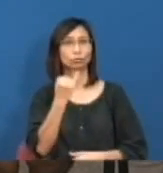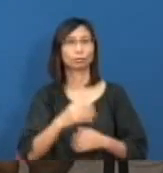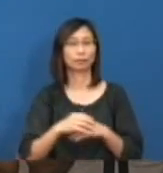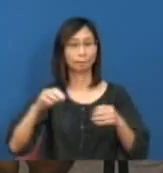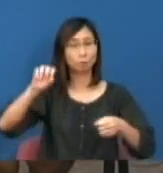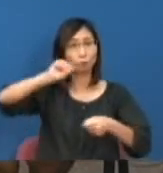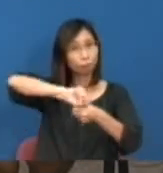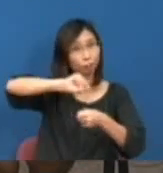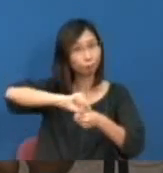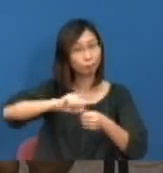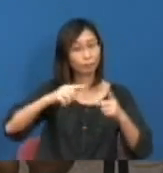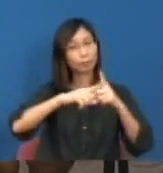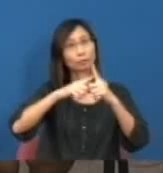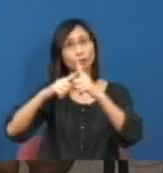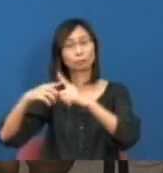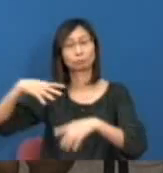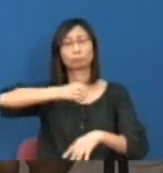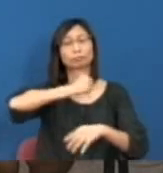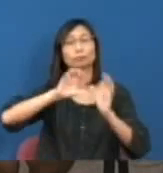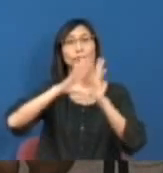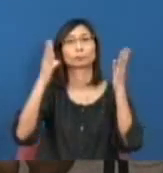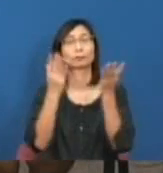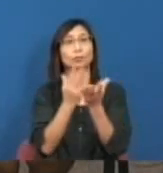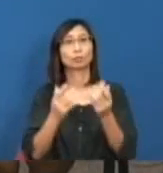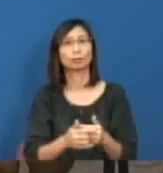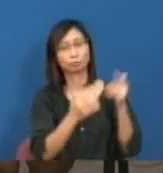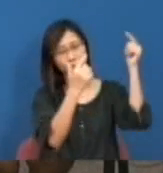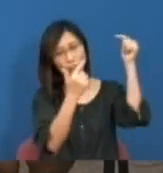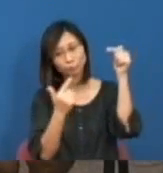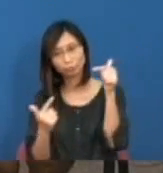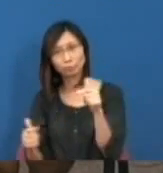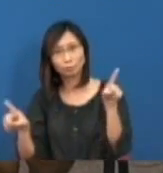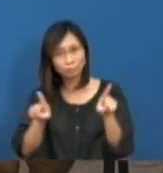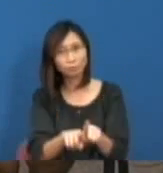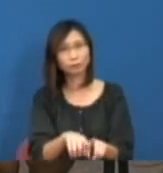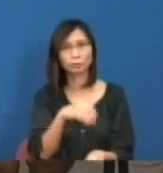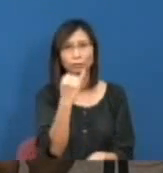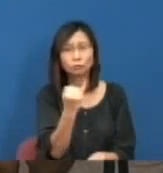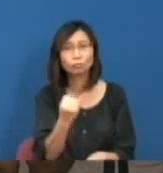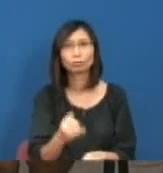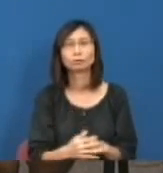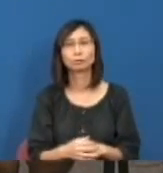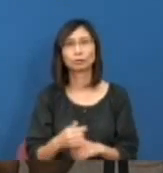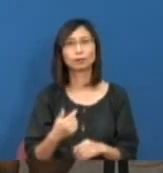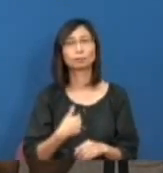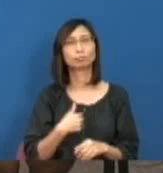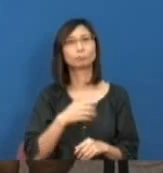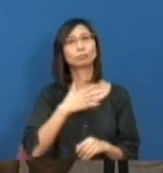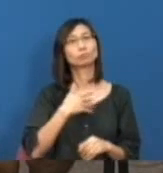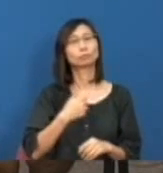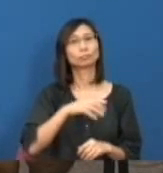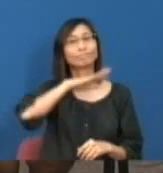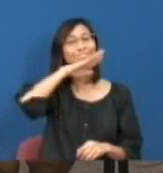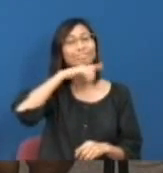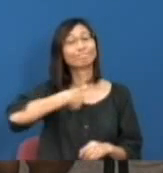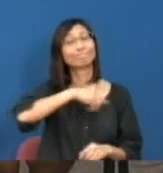黨覺得唔應該幫我哋，由得我哋一錯到底，係咪啊？等我哋死啦，咁又點解？